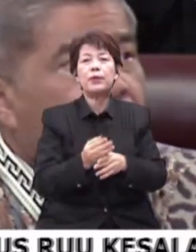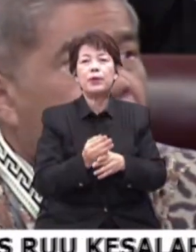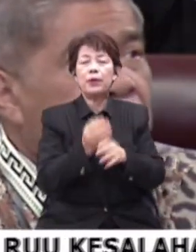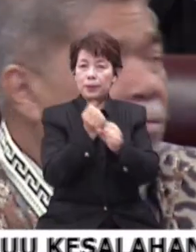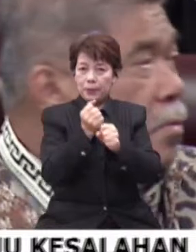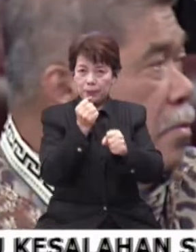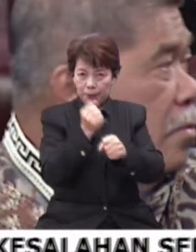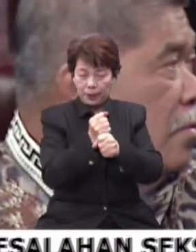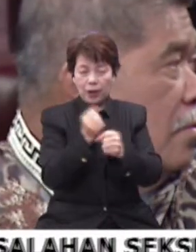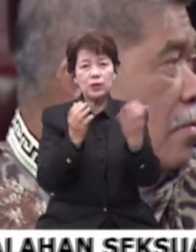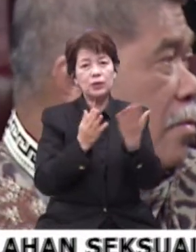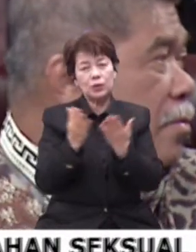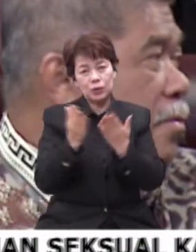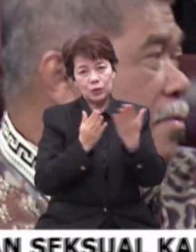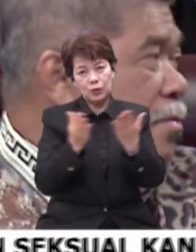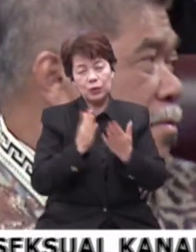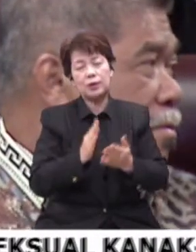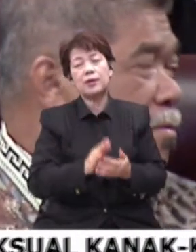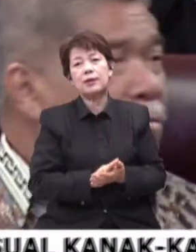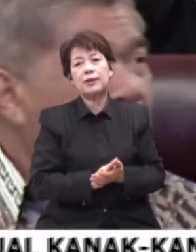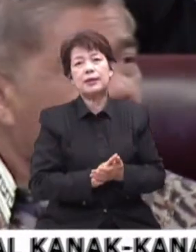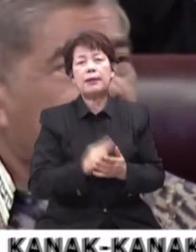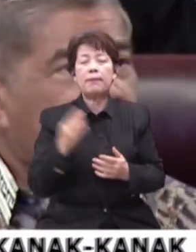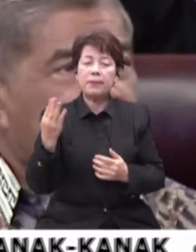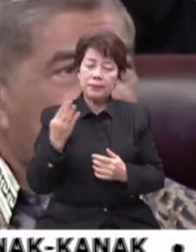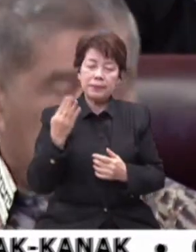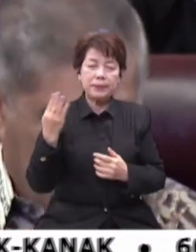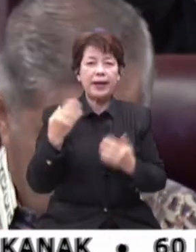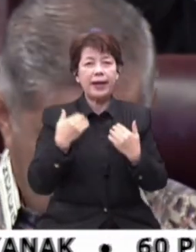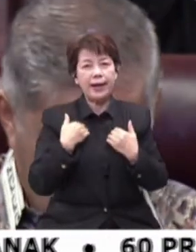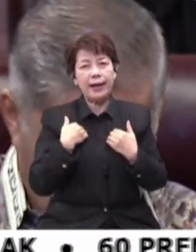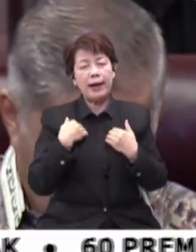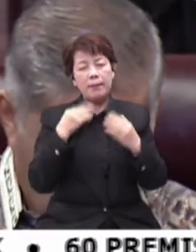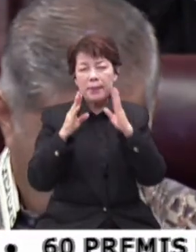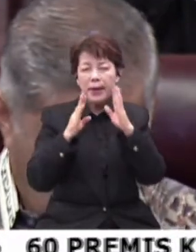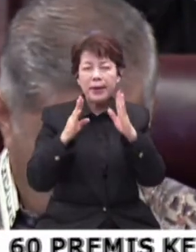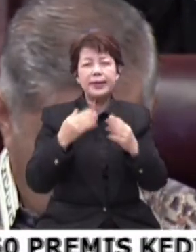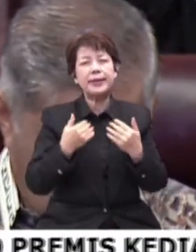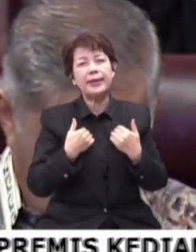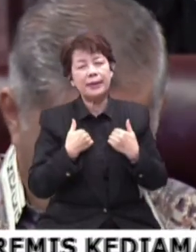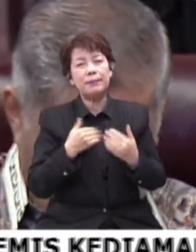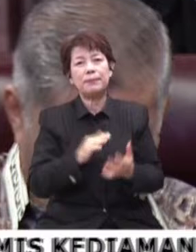lain menjadi bahan ini dalam dalam